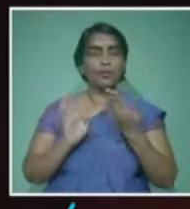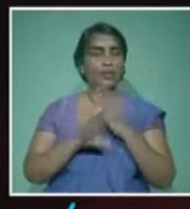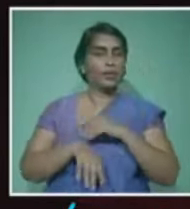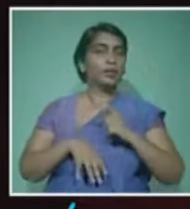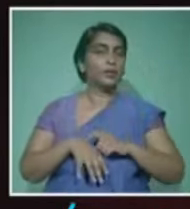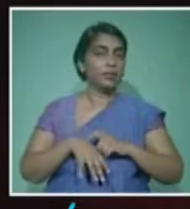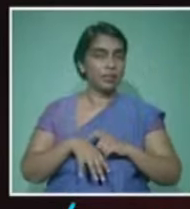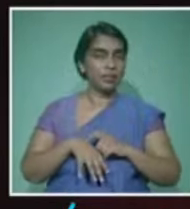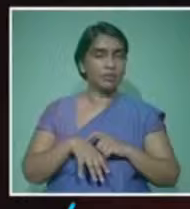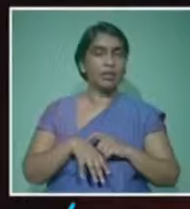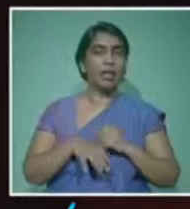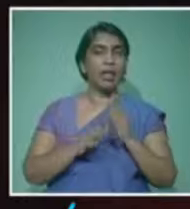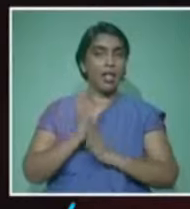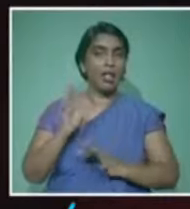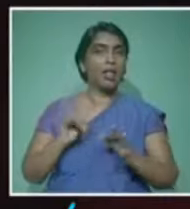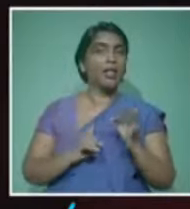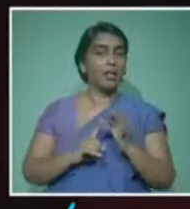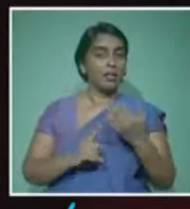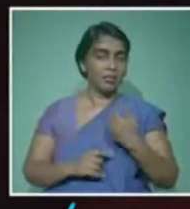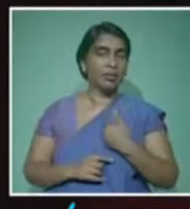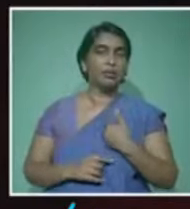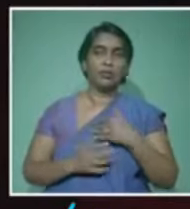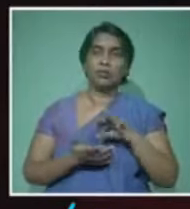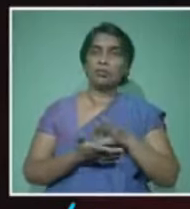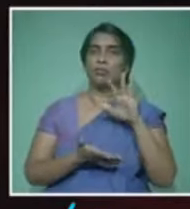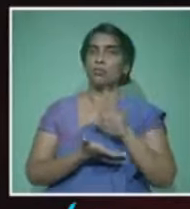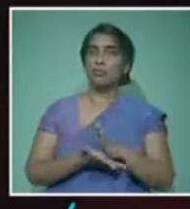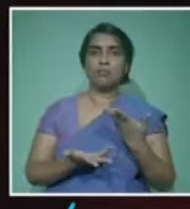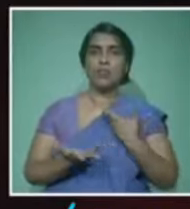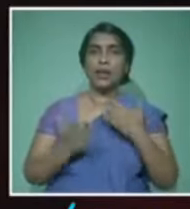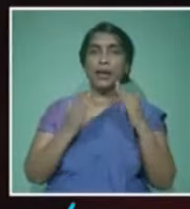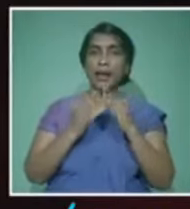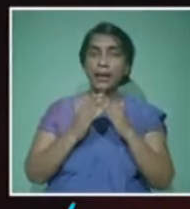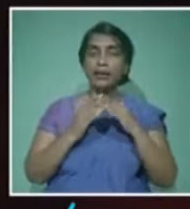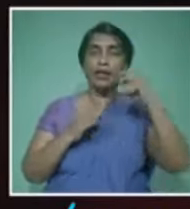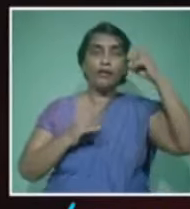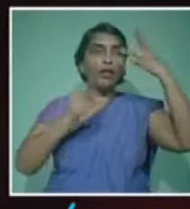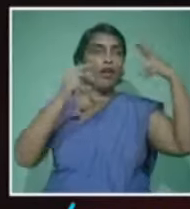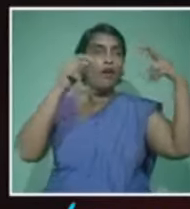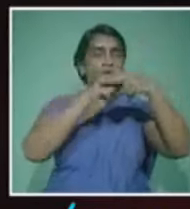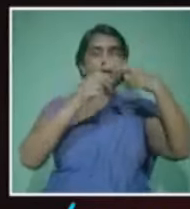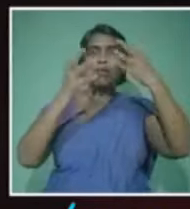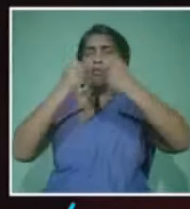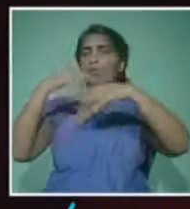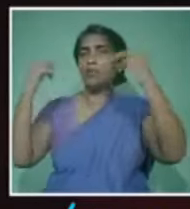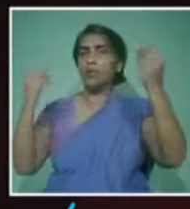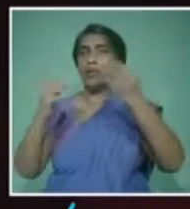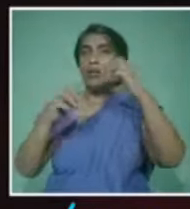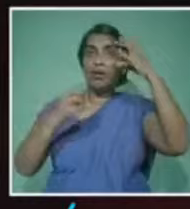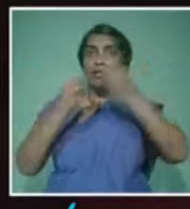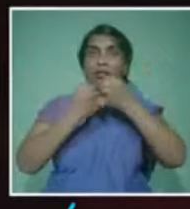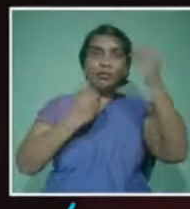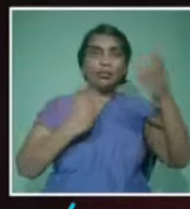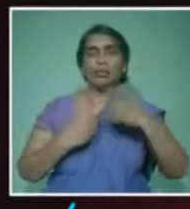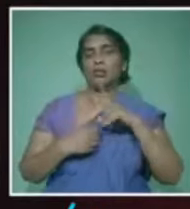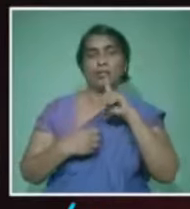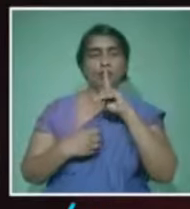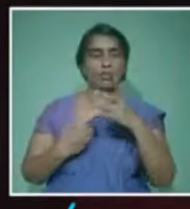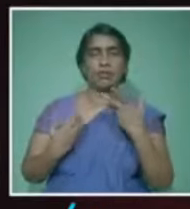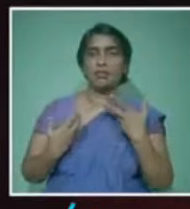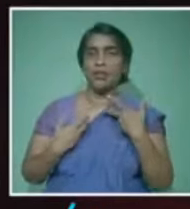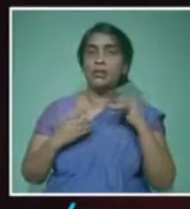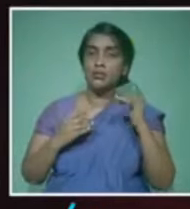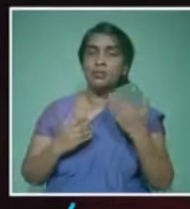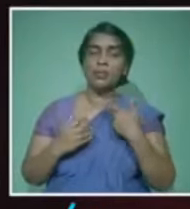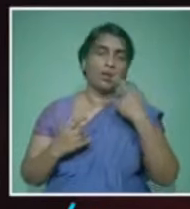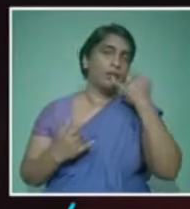काले अमतिवर हटियट मठ तींदुकर बैग कागे गेदर विदुले विसंधिकरण कागे गेदर विदुले संबंध दिल समाट